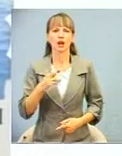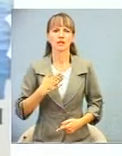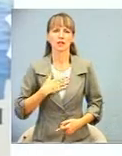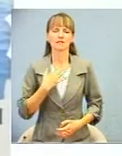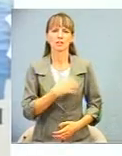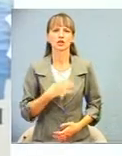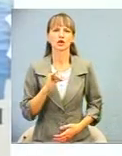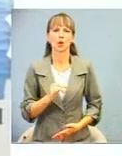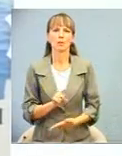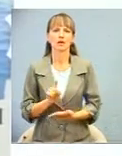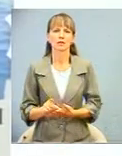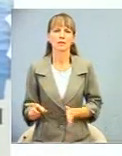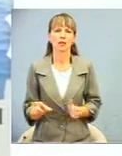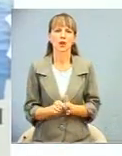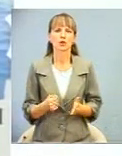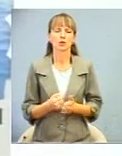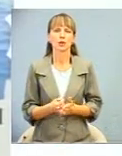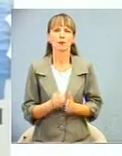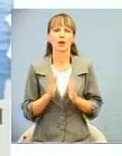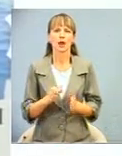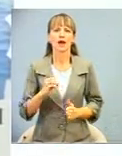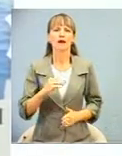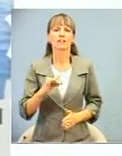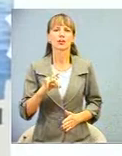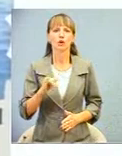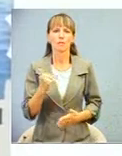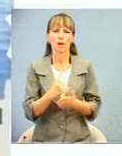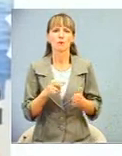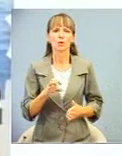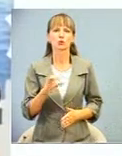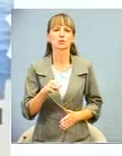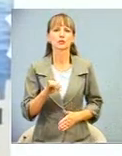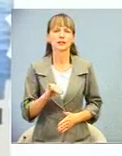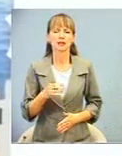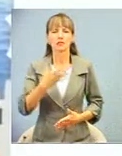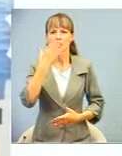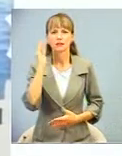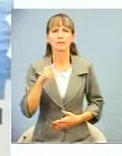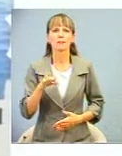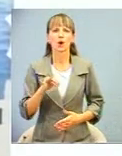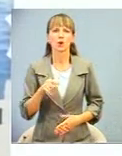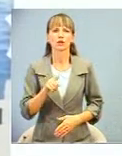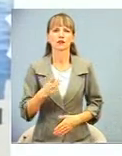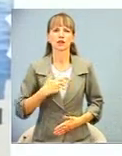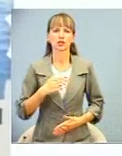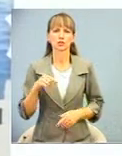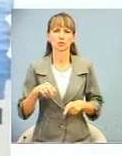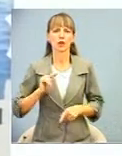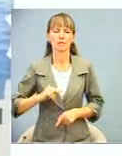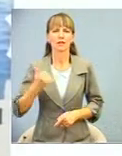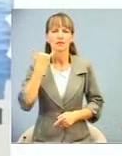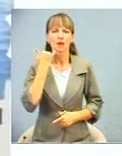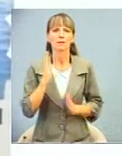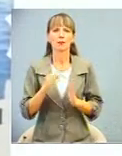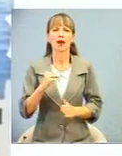І обов'язково приєднуйтесь до прямого ефіру програми «По суті». І не забувайте про те, що в нашій студії працюють телефони